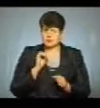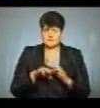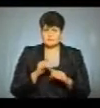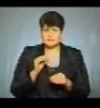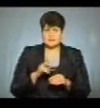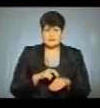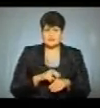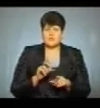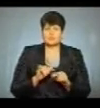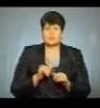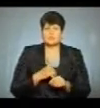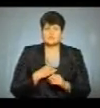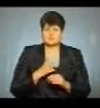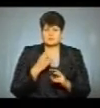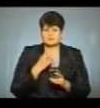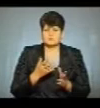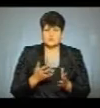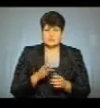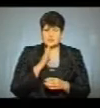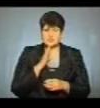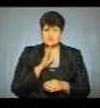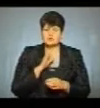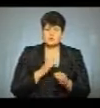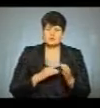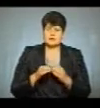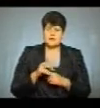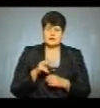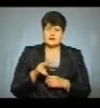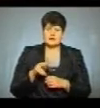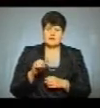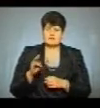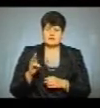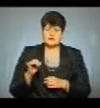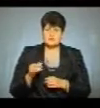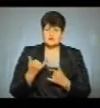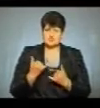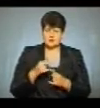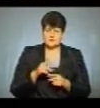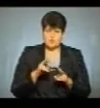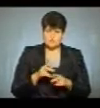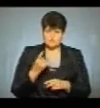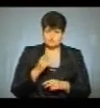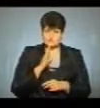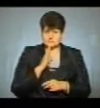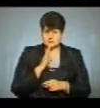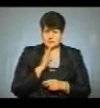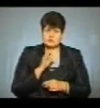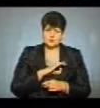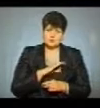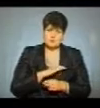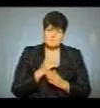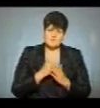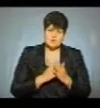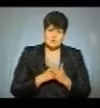якого хочуть пройти огляд. Це лікар жіночої консультації Лілія Левинець. Сьогодні вона оглянула одну пацієнтку, яка скористалася